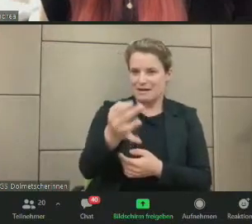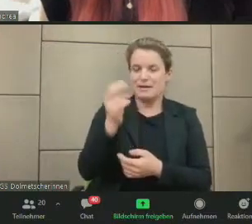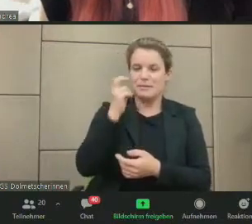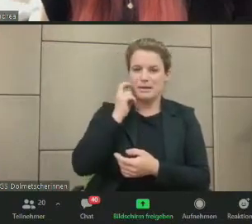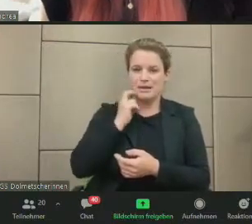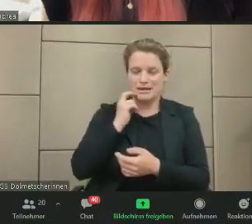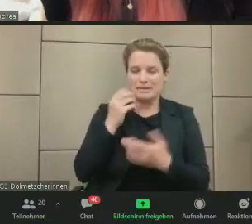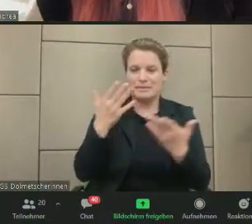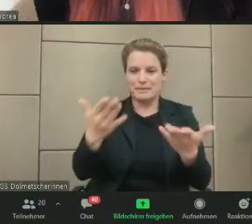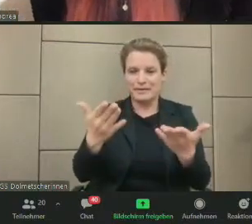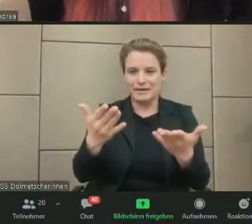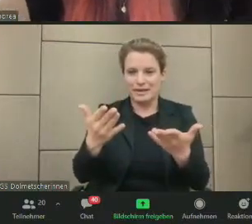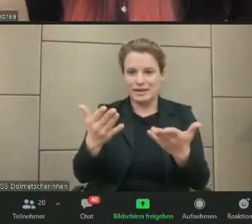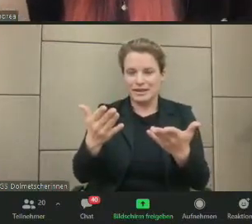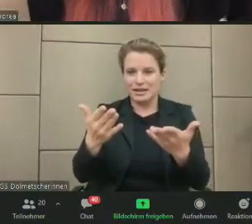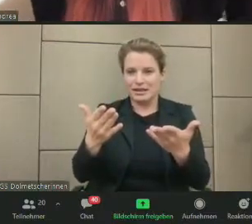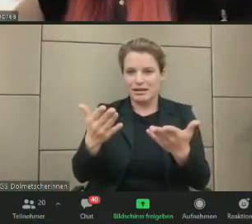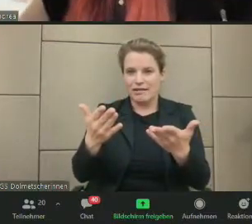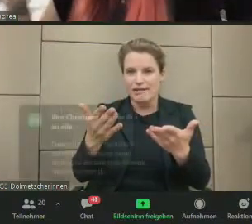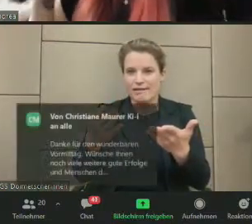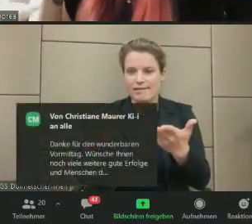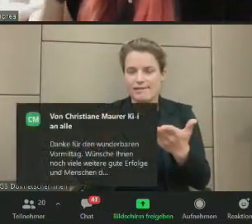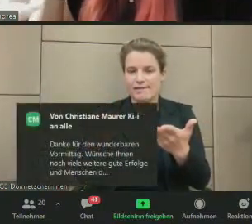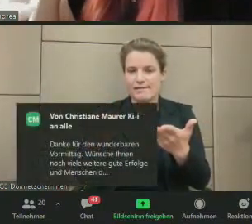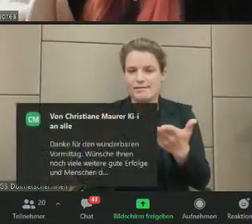Und zwar,